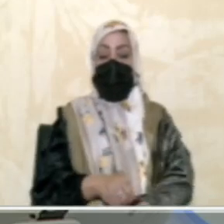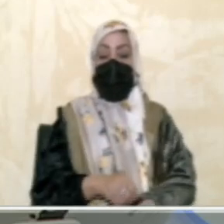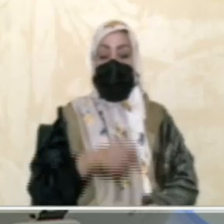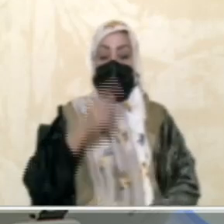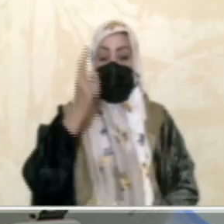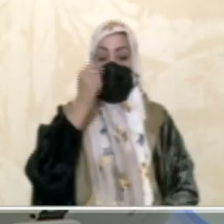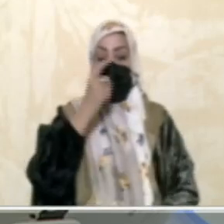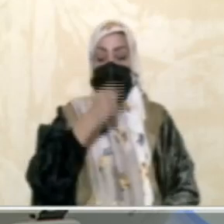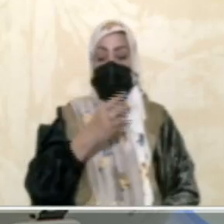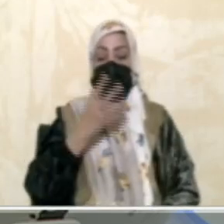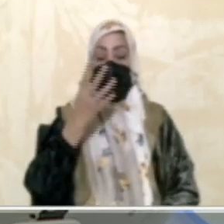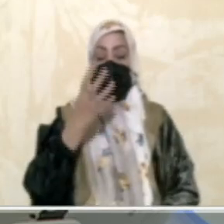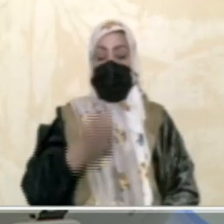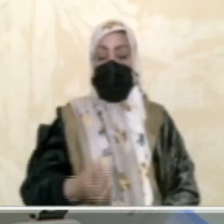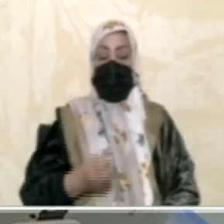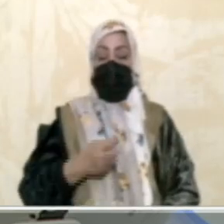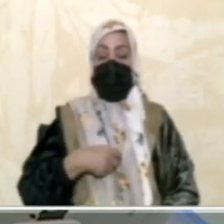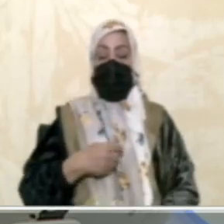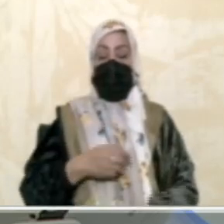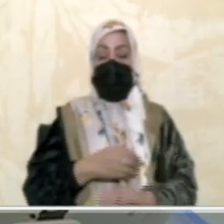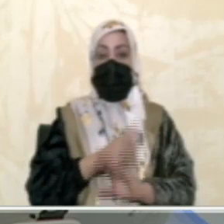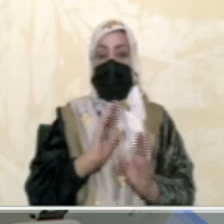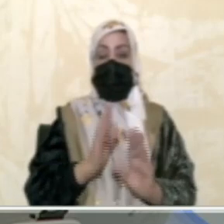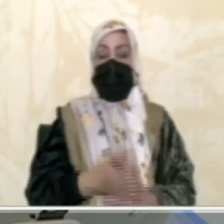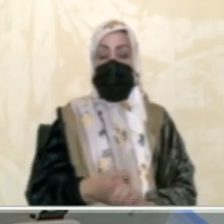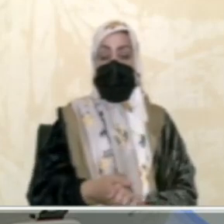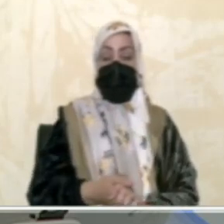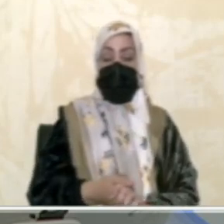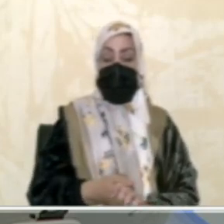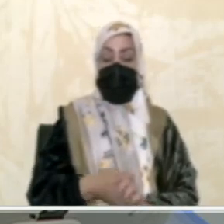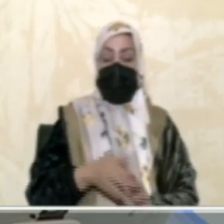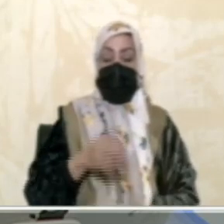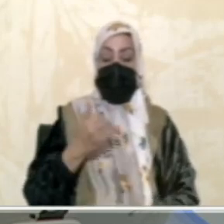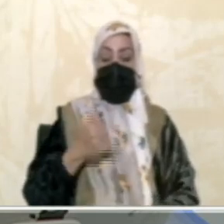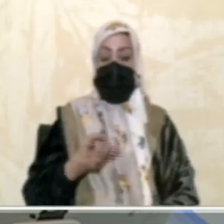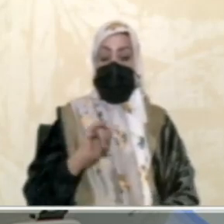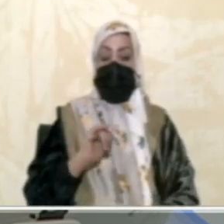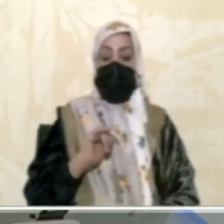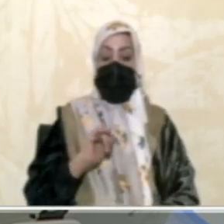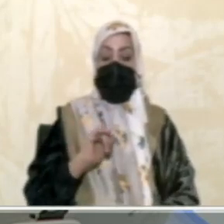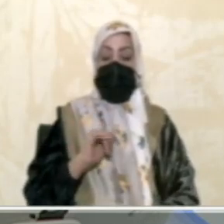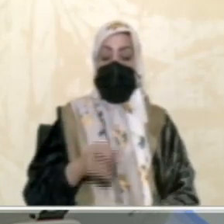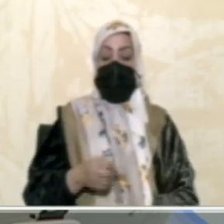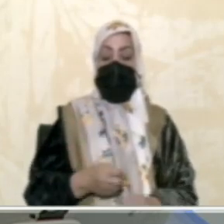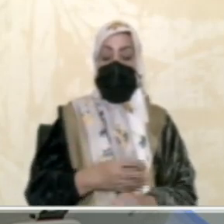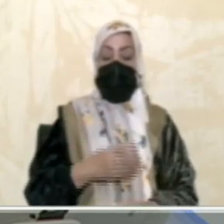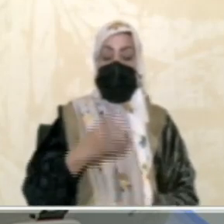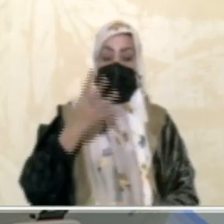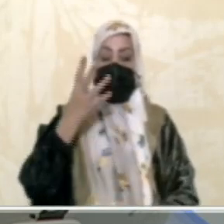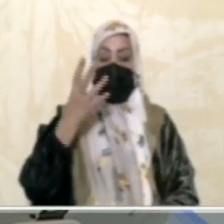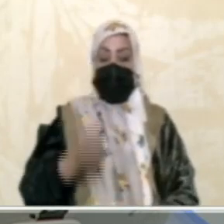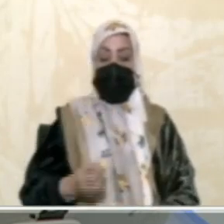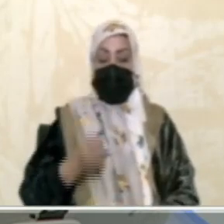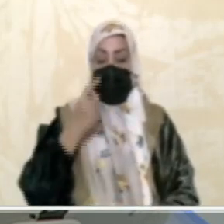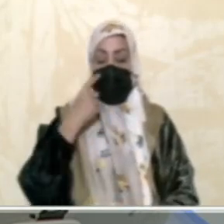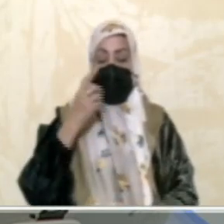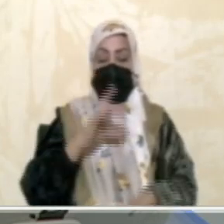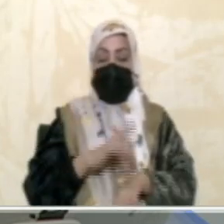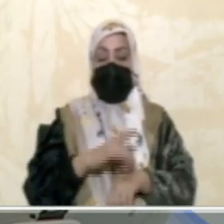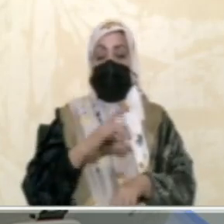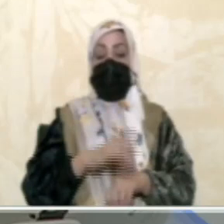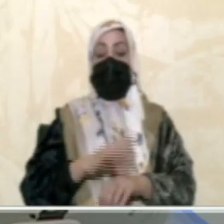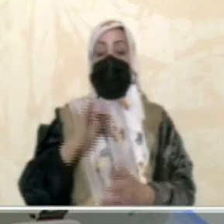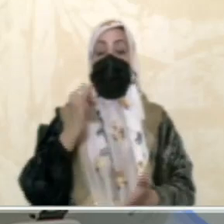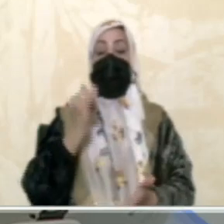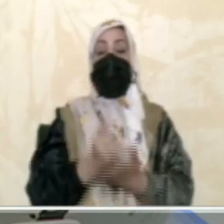في النهار هذا قلت يضع القطره ويلتزم بتعليمات الطبيب واذا كان يتوقع ان